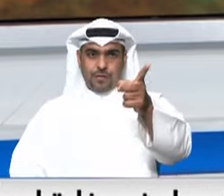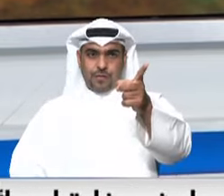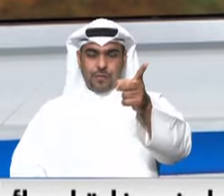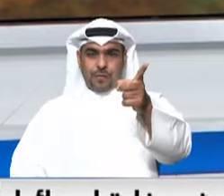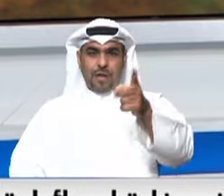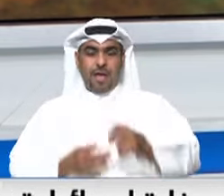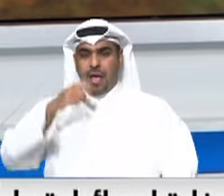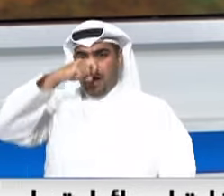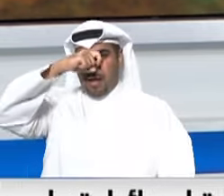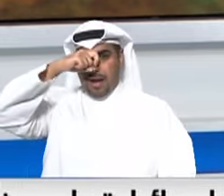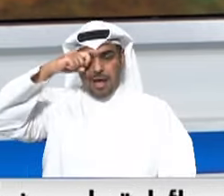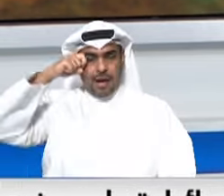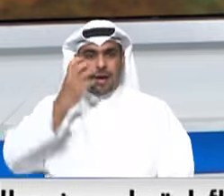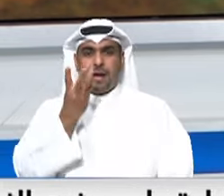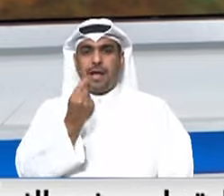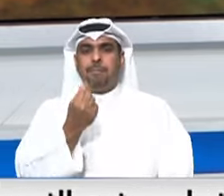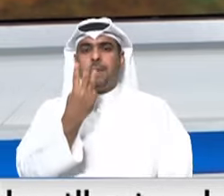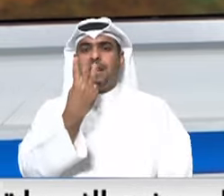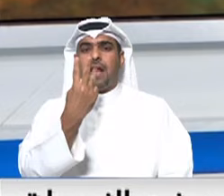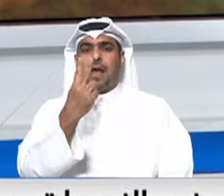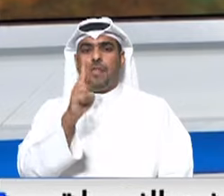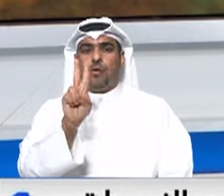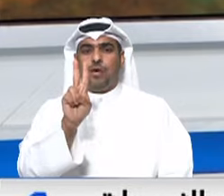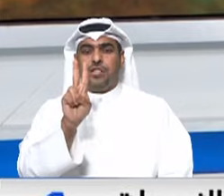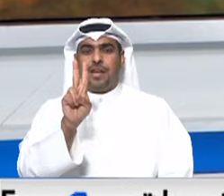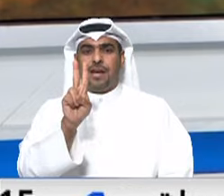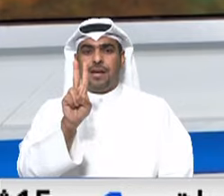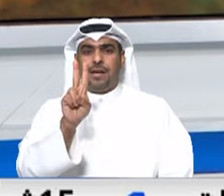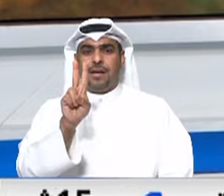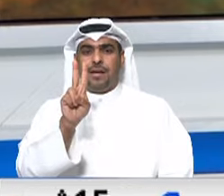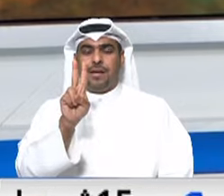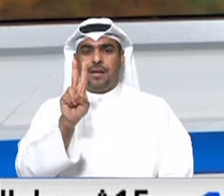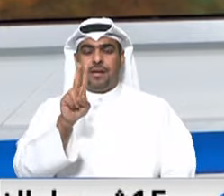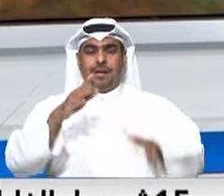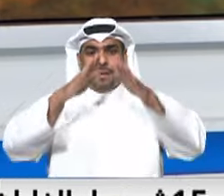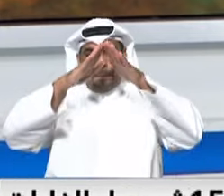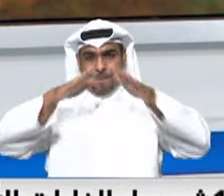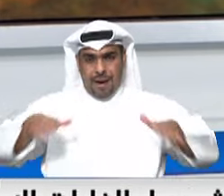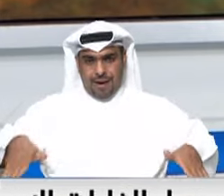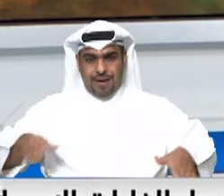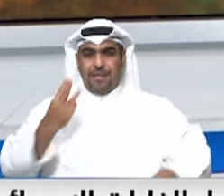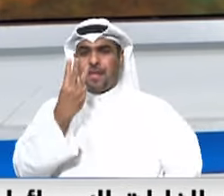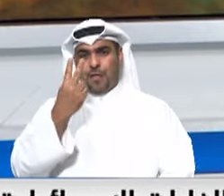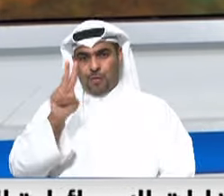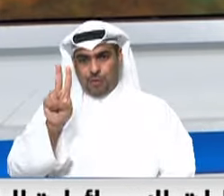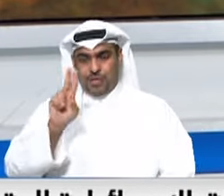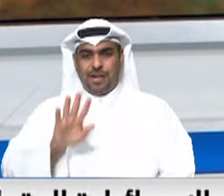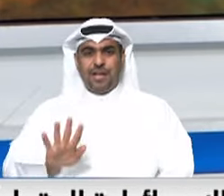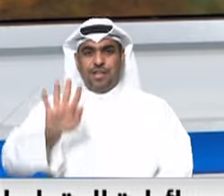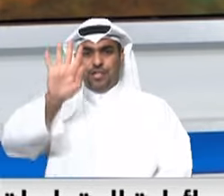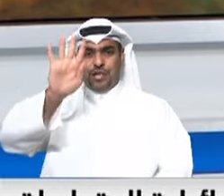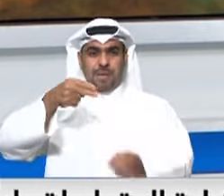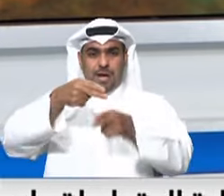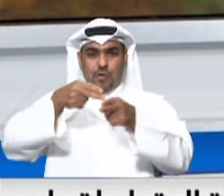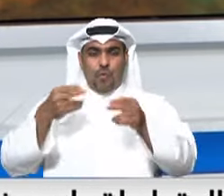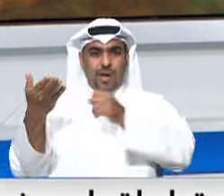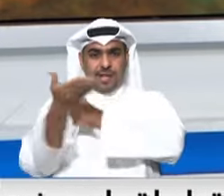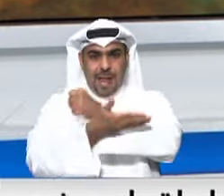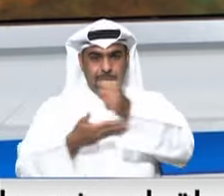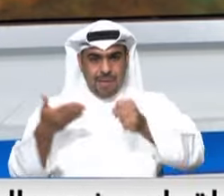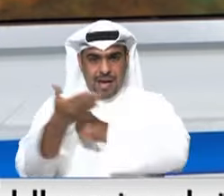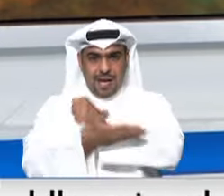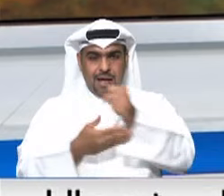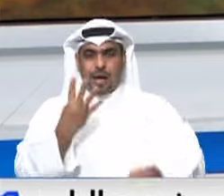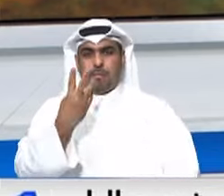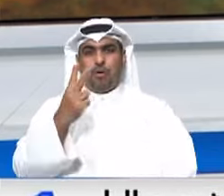المتوقعة قد تصل إلى 23 درجة مئوية في منطقتي شقاية والسالمي، شمال البلاد في مزارع العبدلي 24